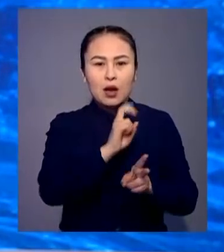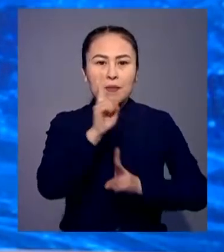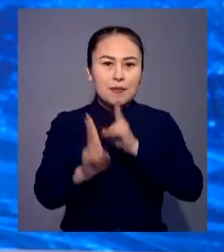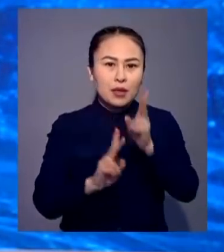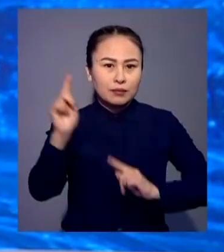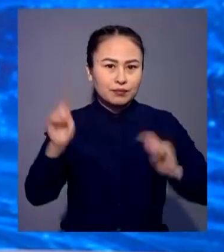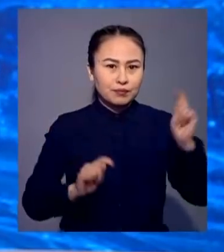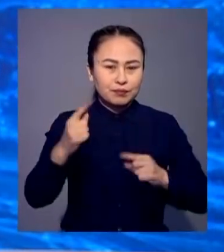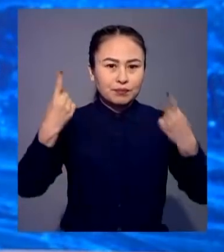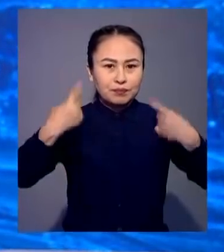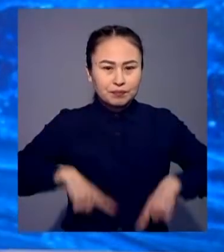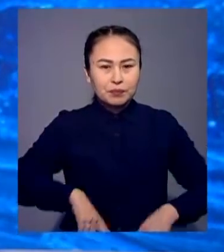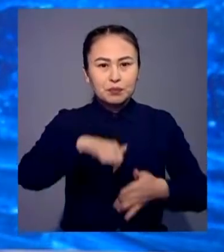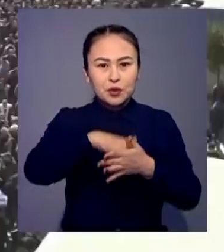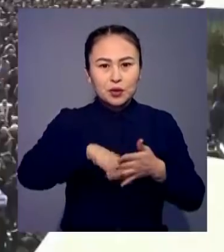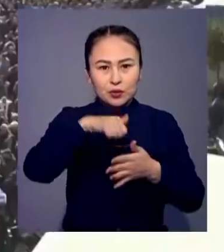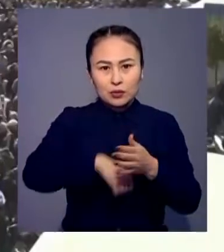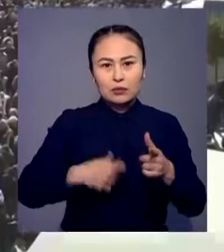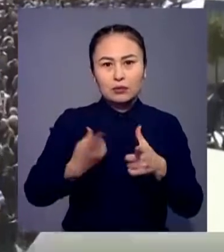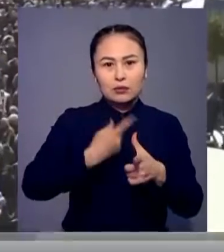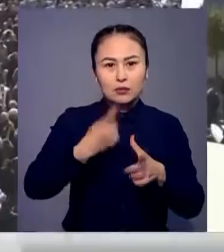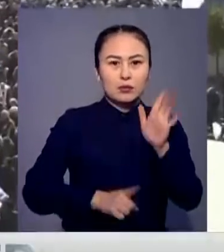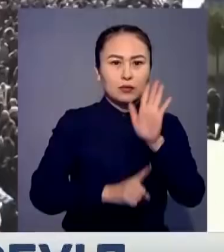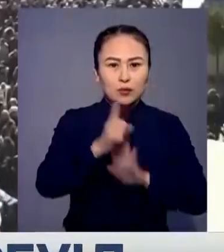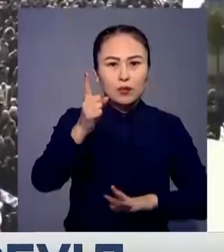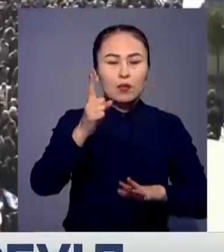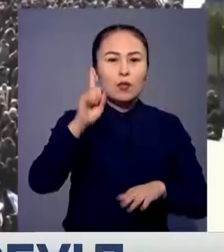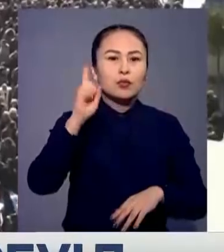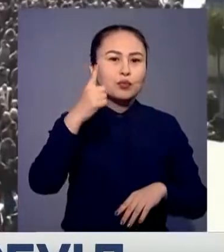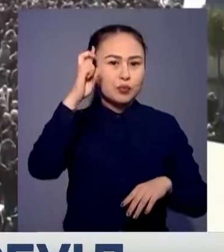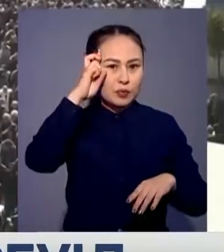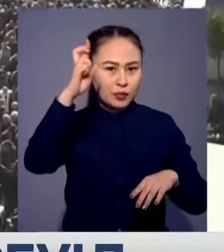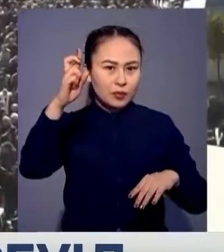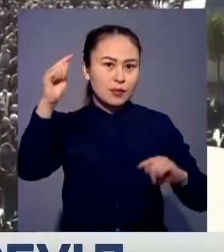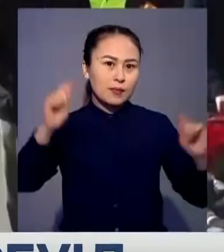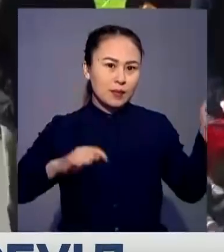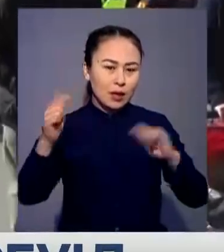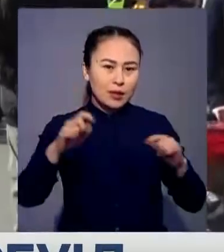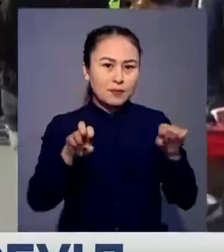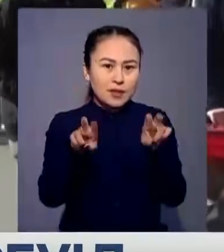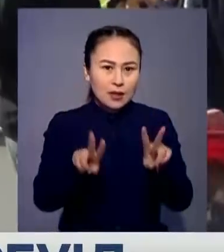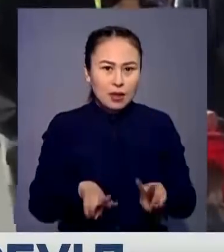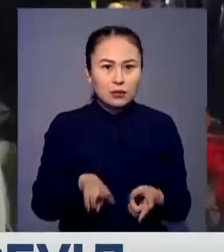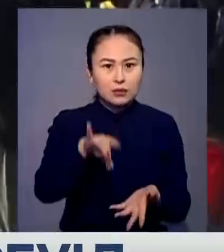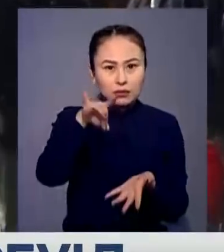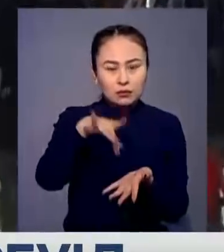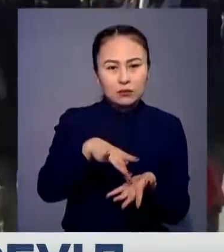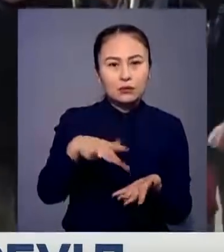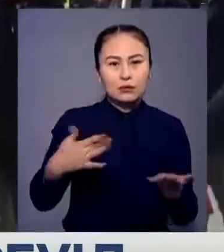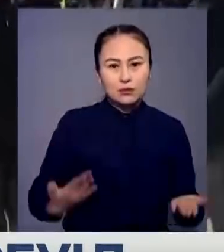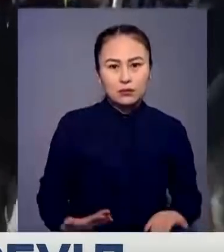аумағын босқындардан босатуын талап еткен. Өйткені мемлекетте мигранттарға арналған орталық көбейіп, жергілікті тұрғындардың тұрмыс тіршілігі